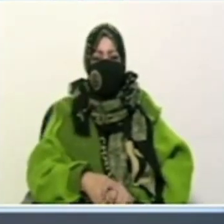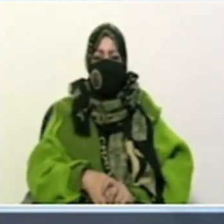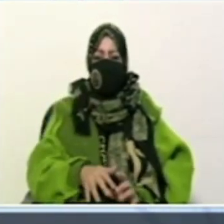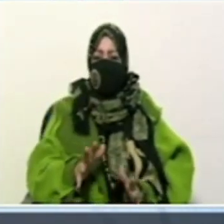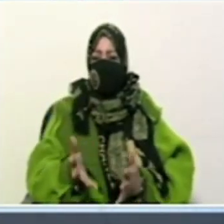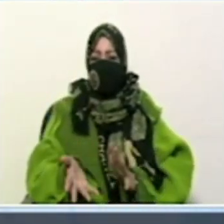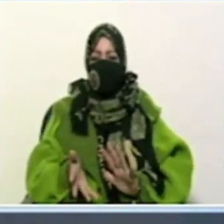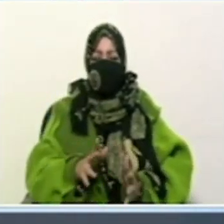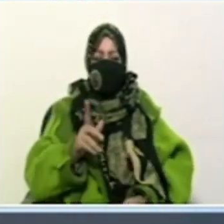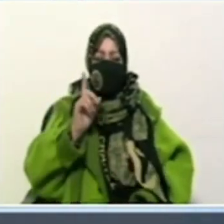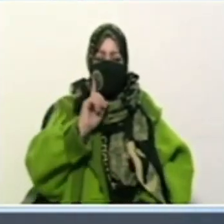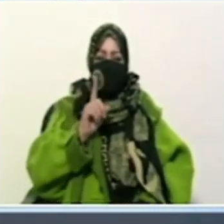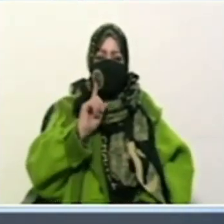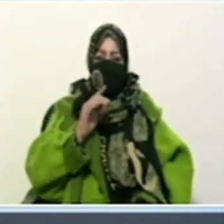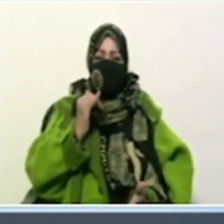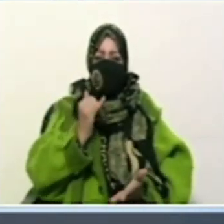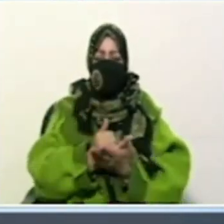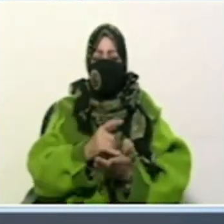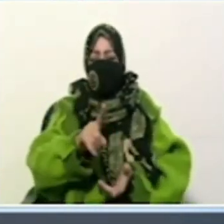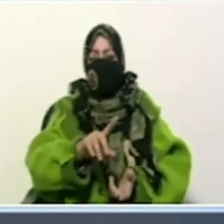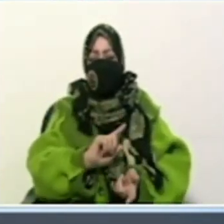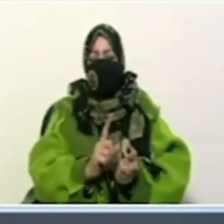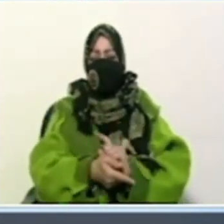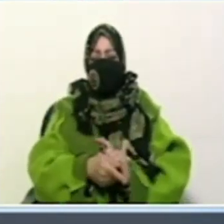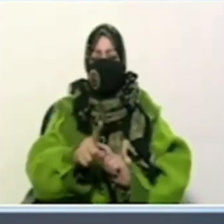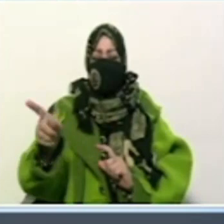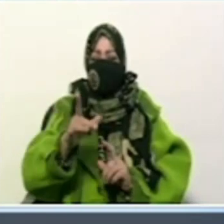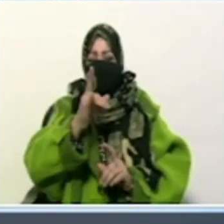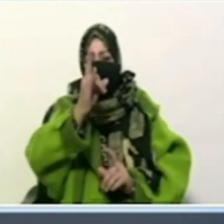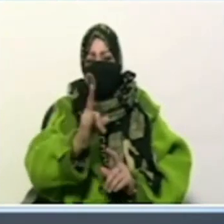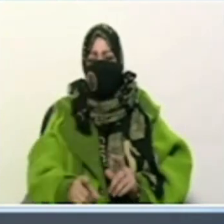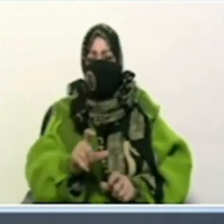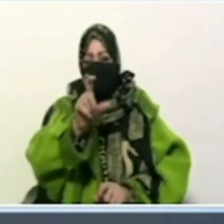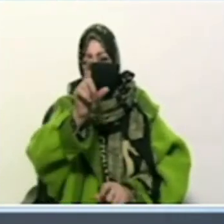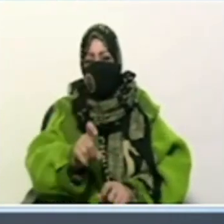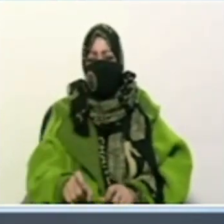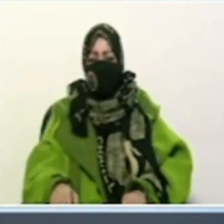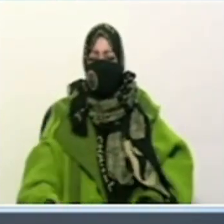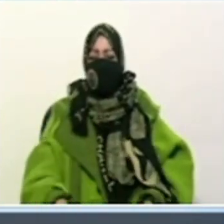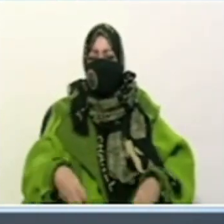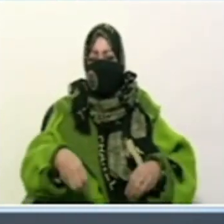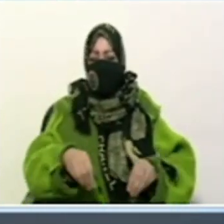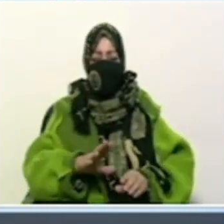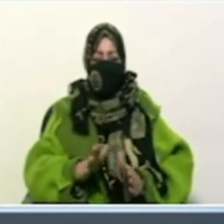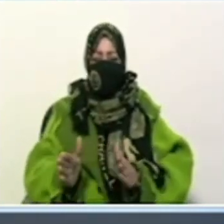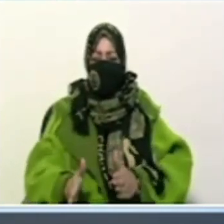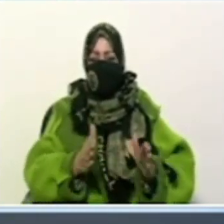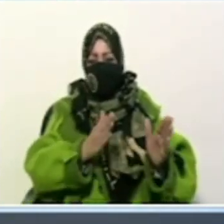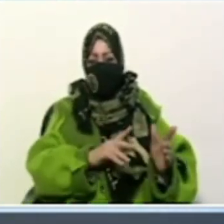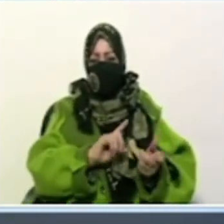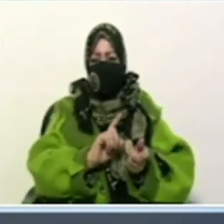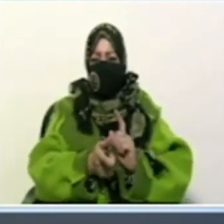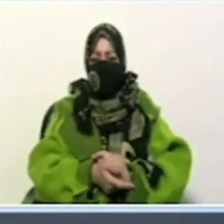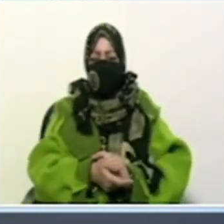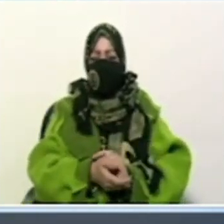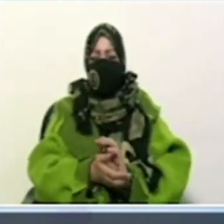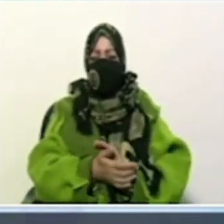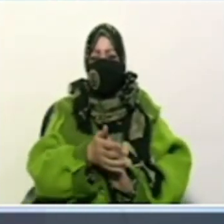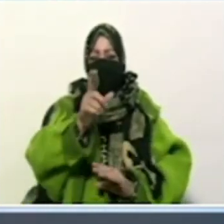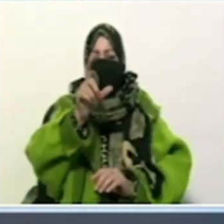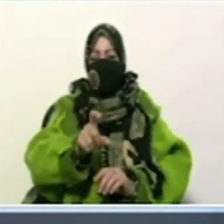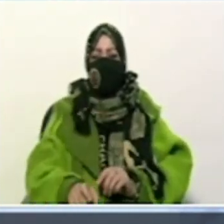لأن كيفية الصلاة أن يعني الجلسة الكاملة أن يجلس على مقعدة وركيه